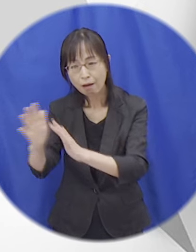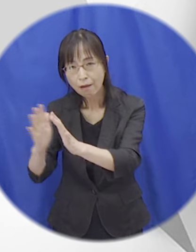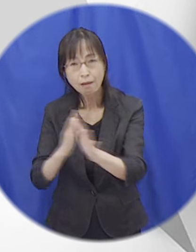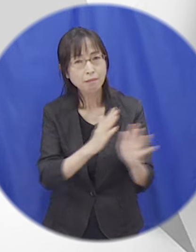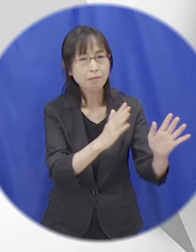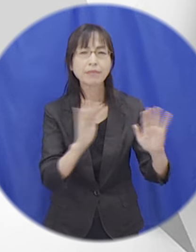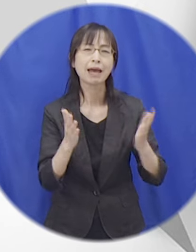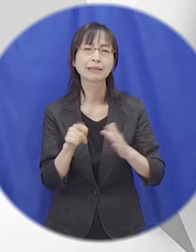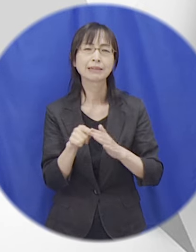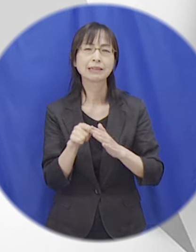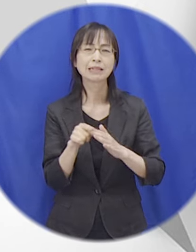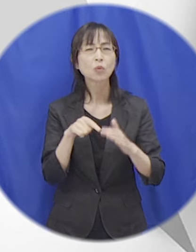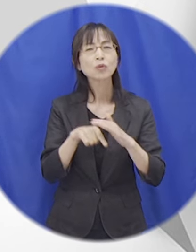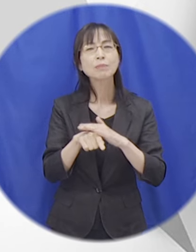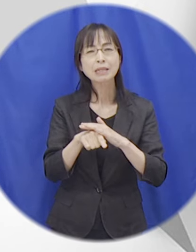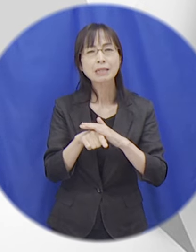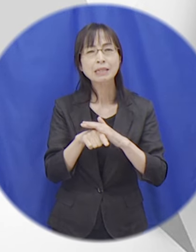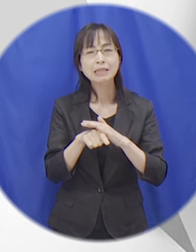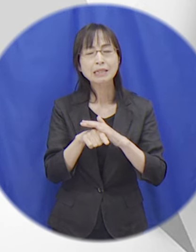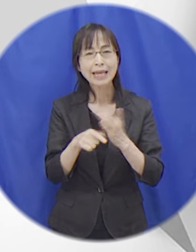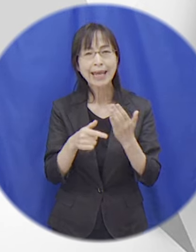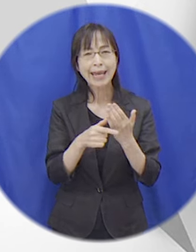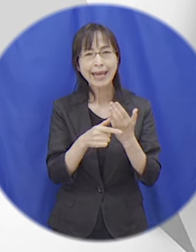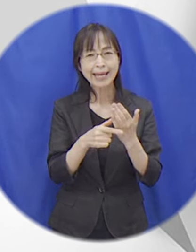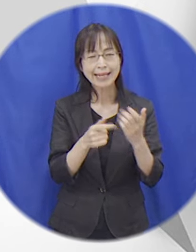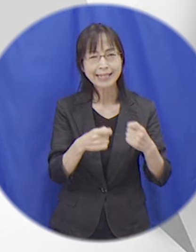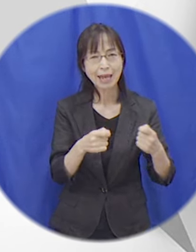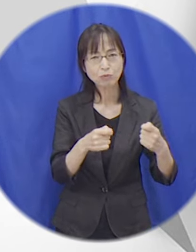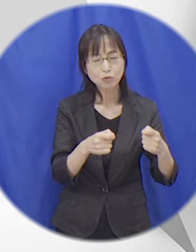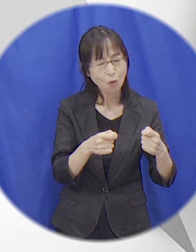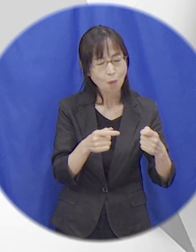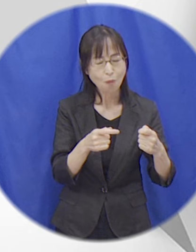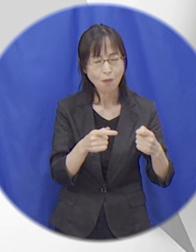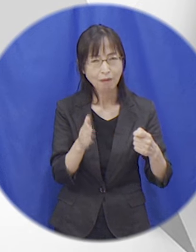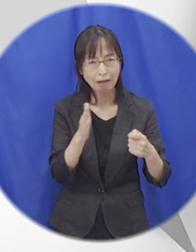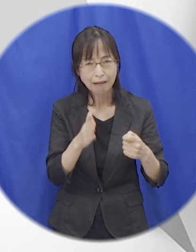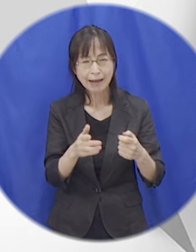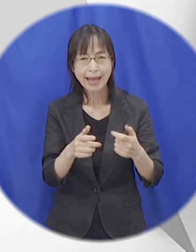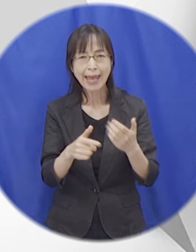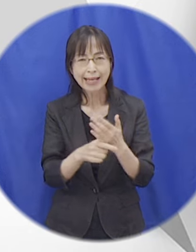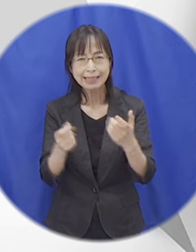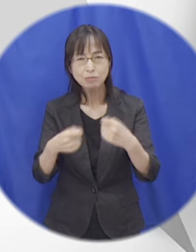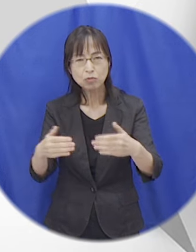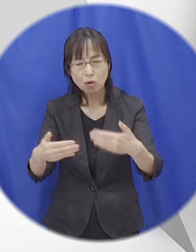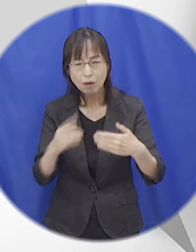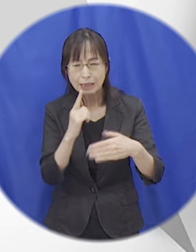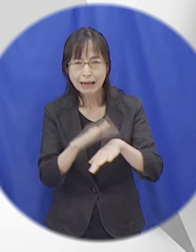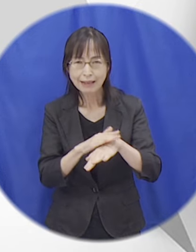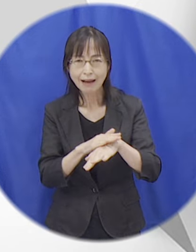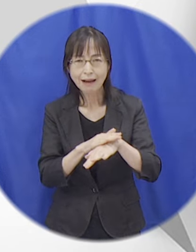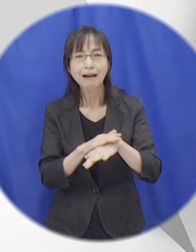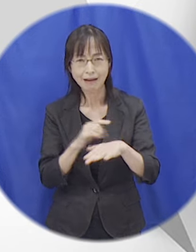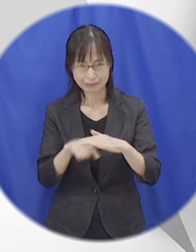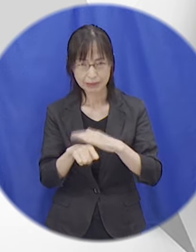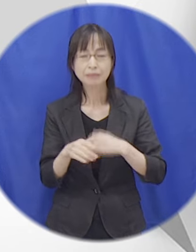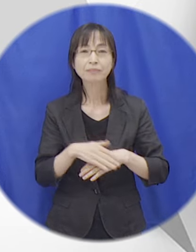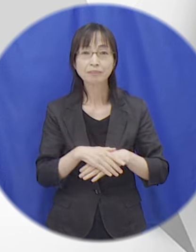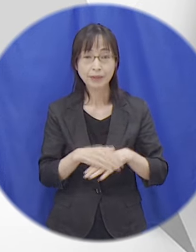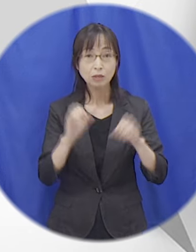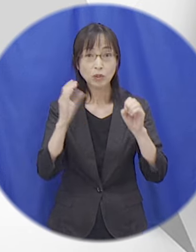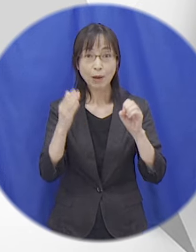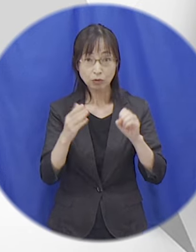ね、それが池袋を落ちた駅袋という呼び名につながりました。 はい、 そこで豊島区が掲